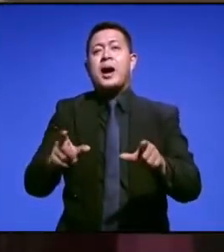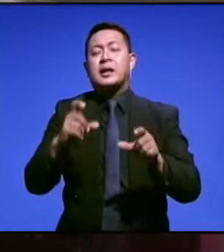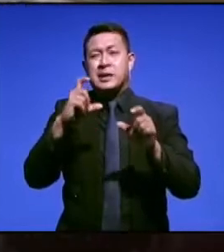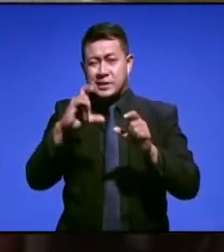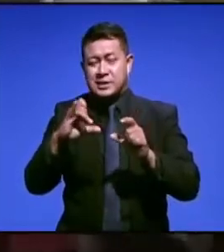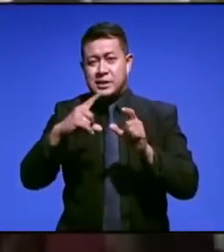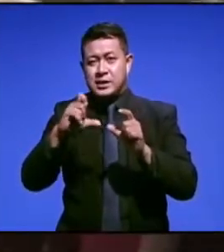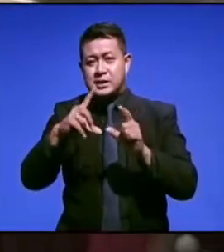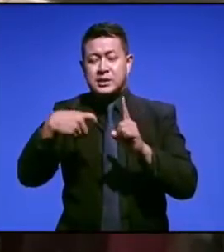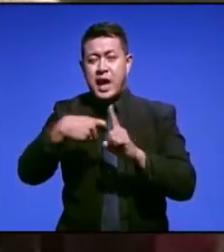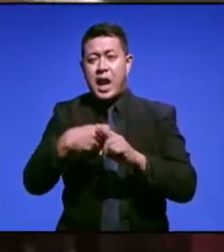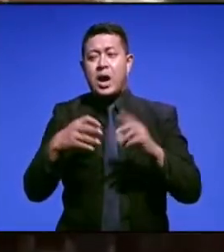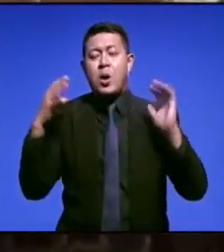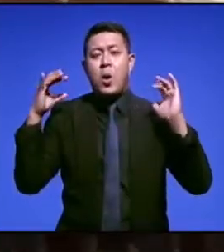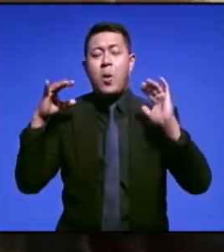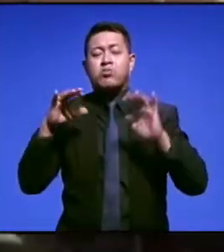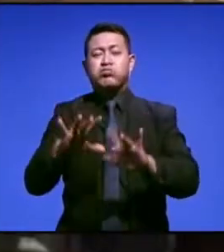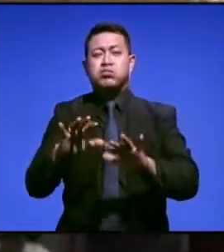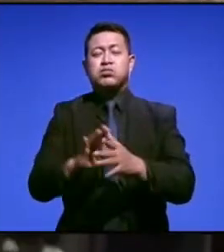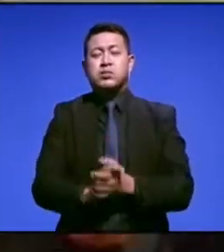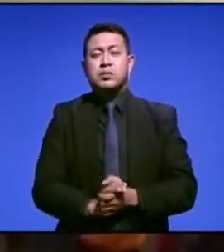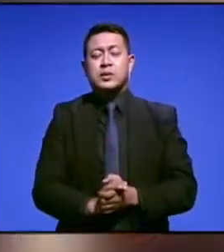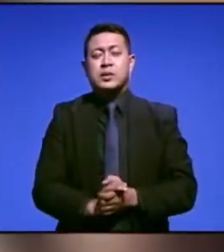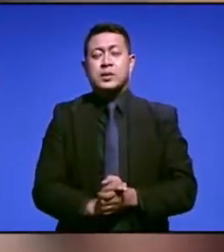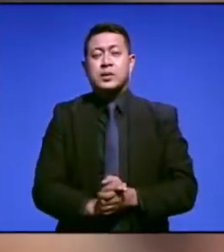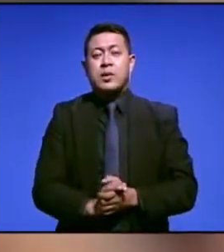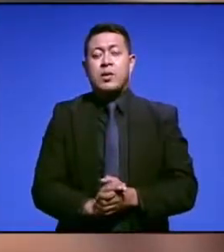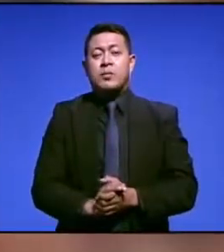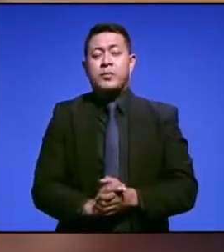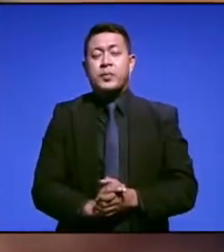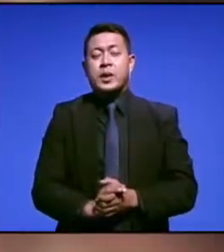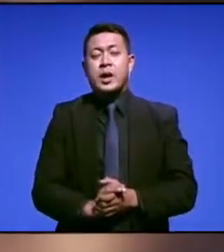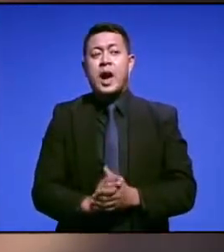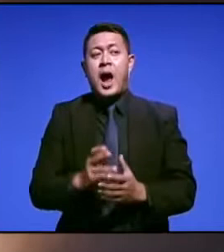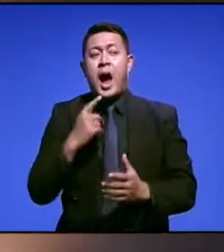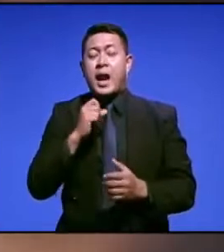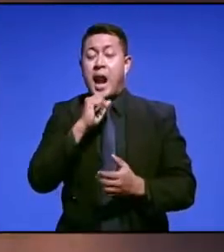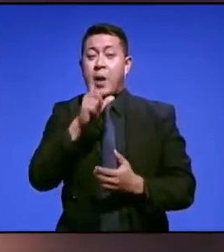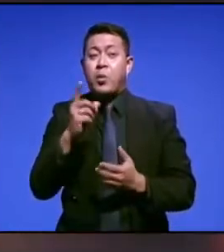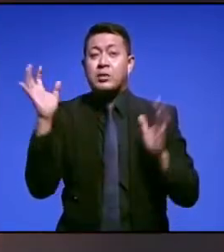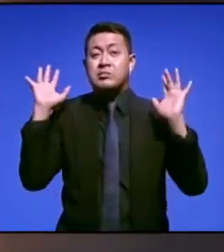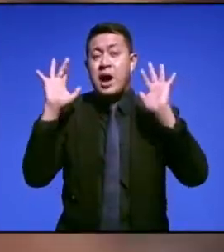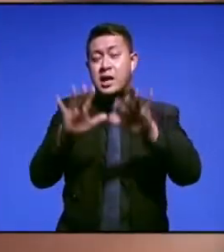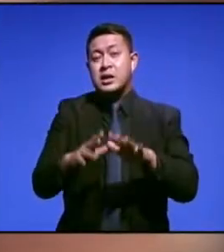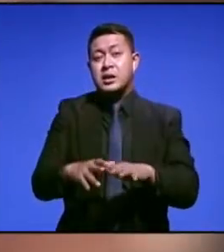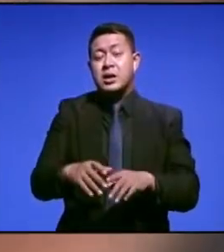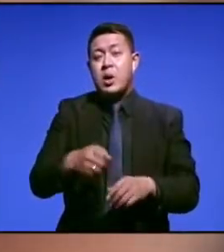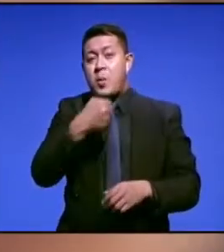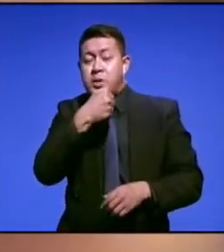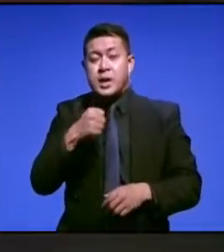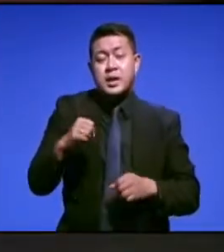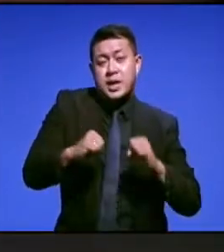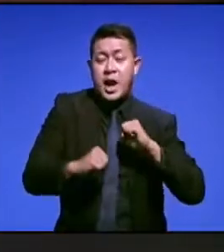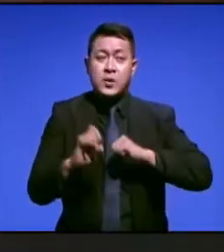Pamijahan, Kabupaten Bogor, hari Minggu kemarin. Selain Roma Irama, acara juga dilaporkan dihadiri sejumlah penyanyi dangdut